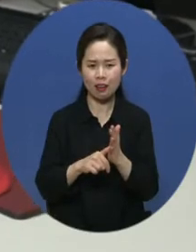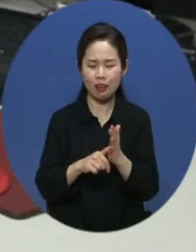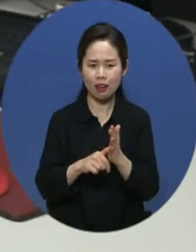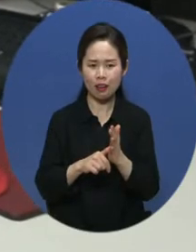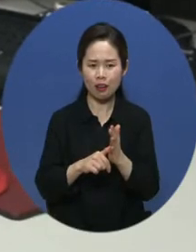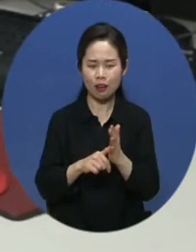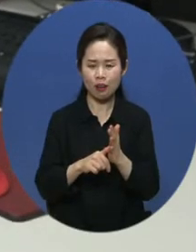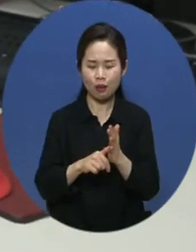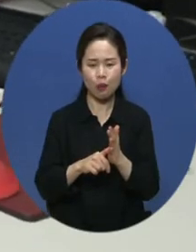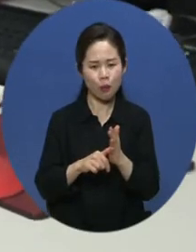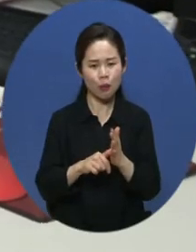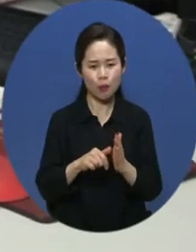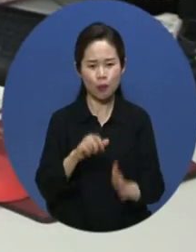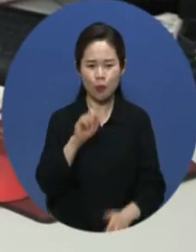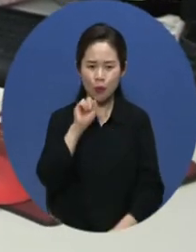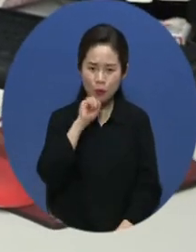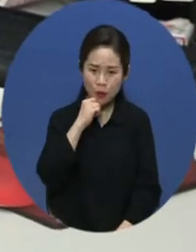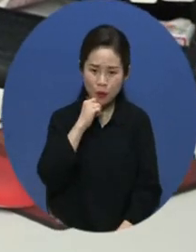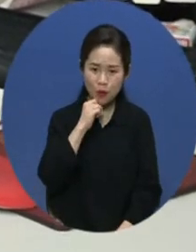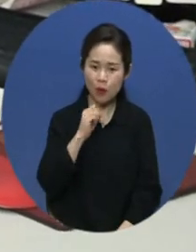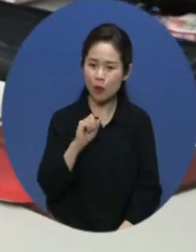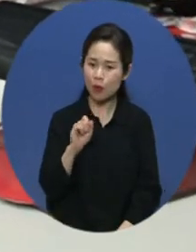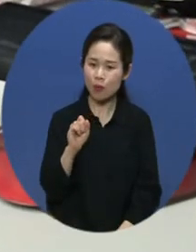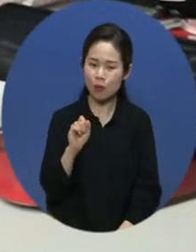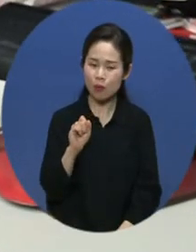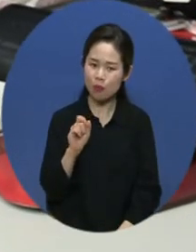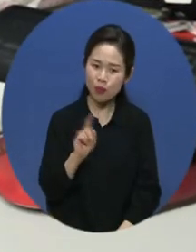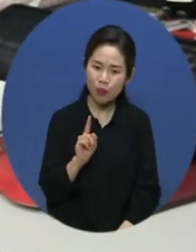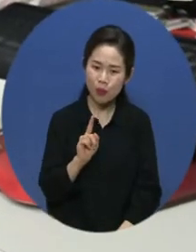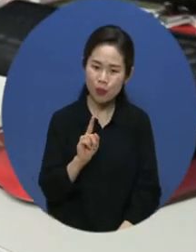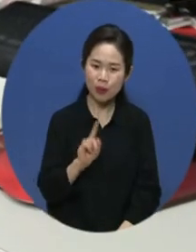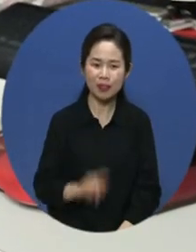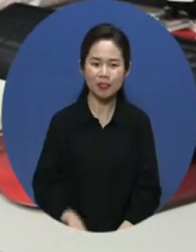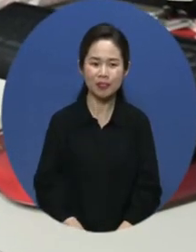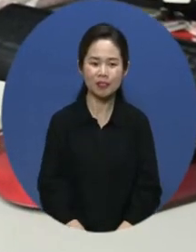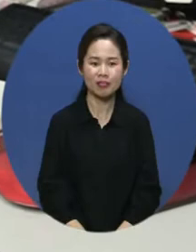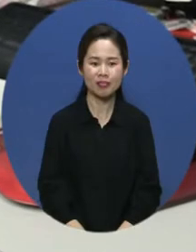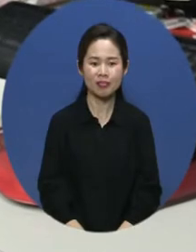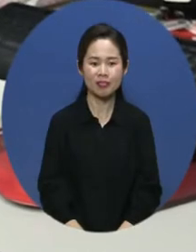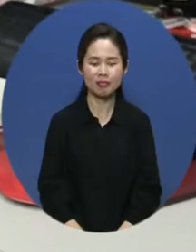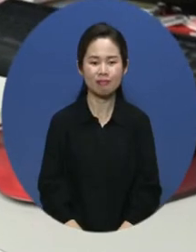작업을 하시잖아요. 네. 거기서 뭐 할 때 또 어려움은 있으신가요?